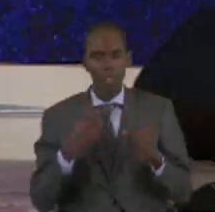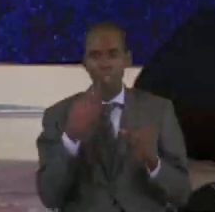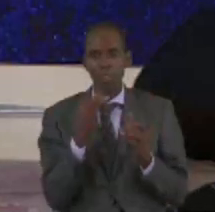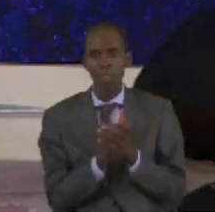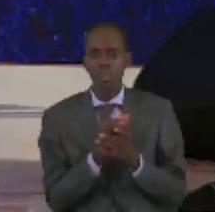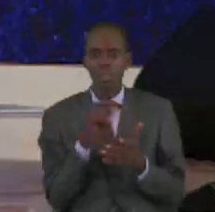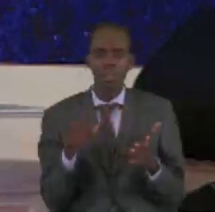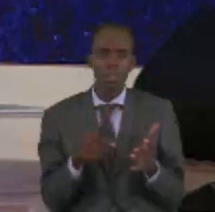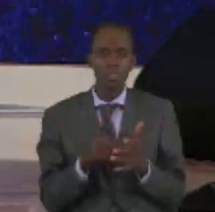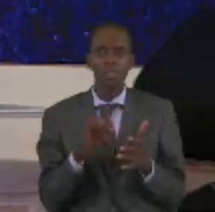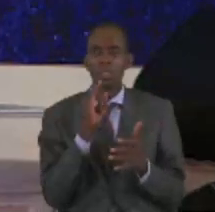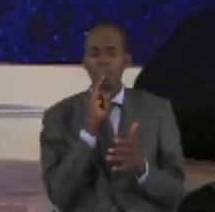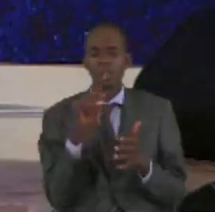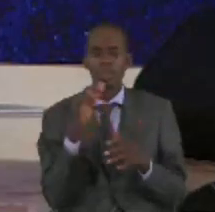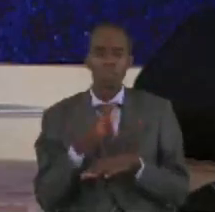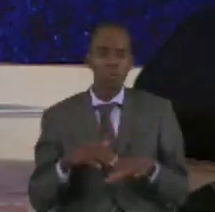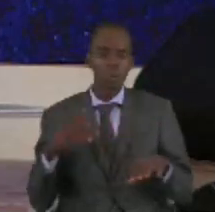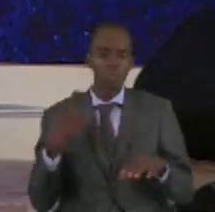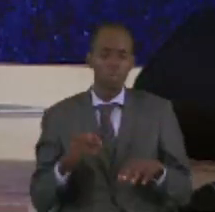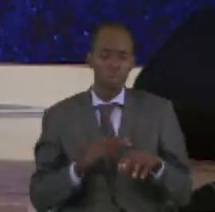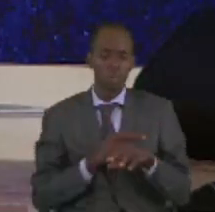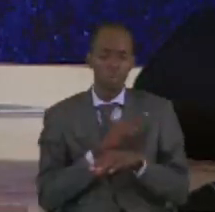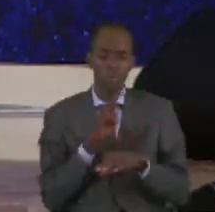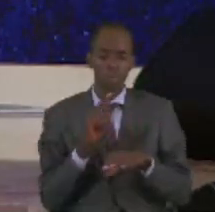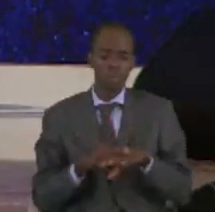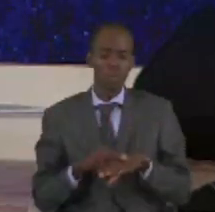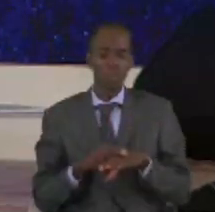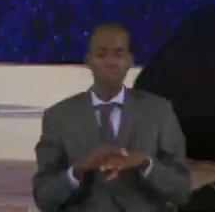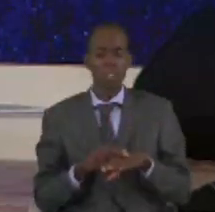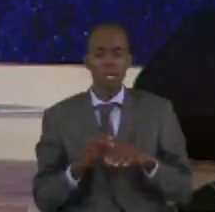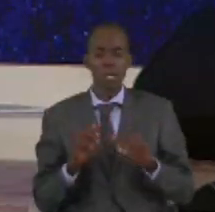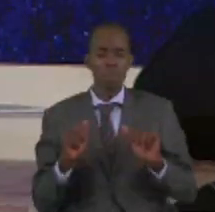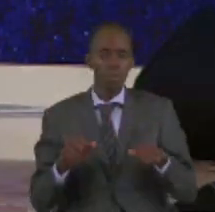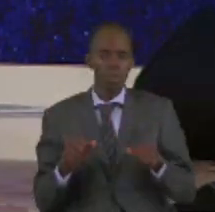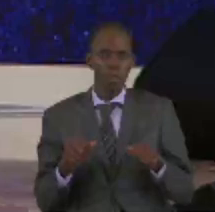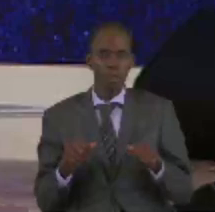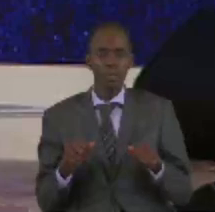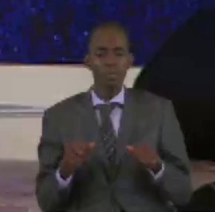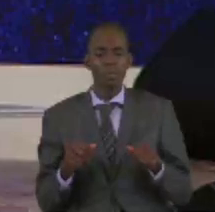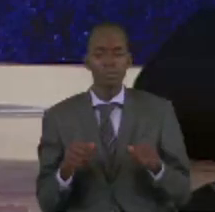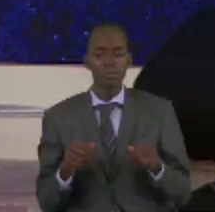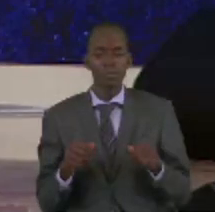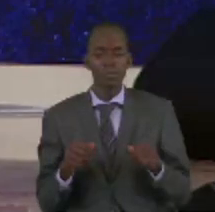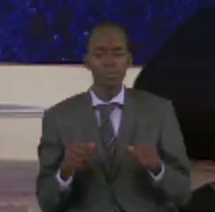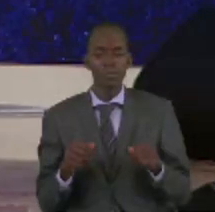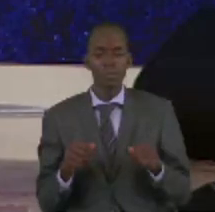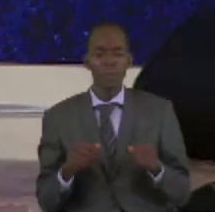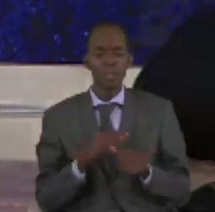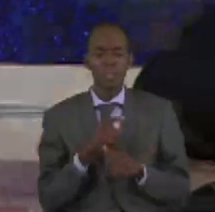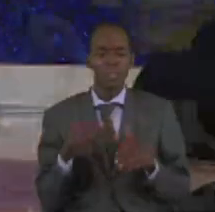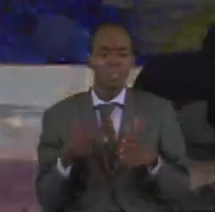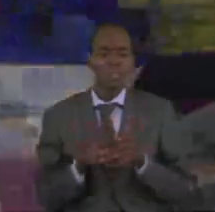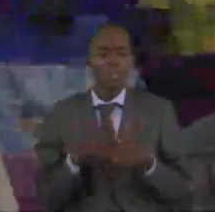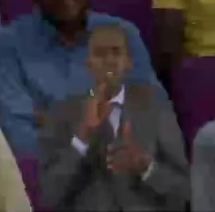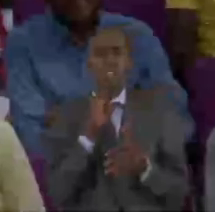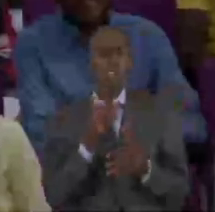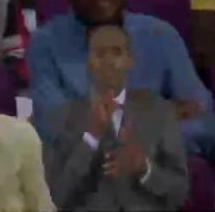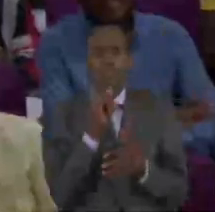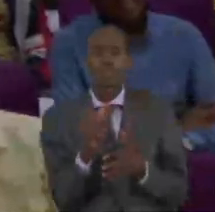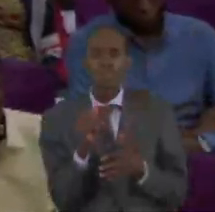que ceci n'est pas une capacité naturelle, ceci n'est pas la